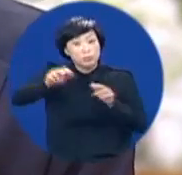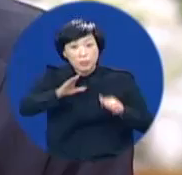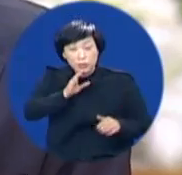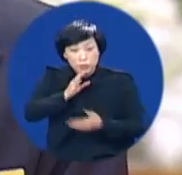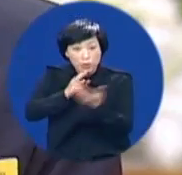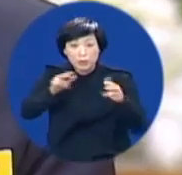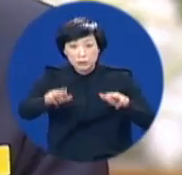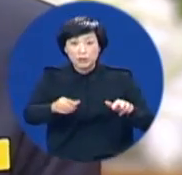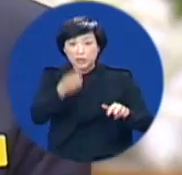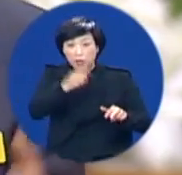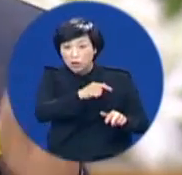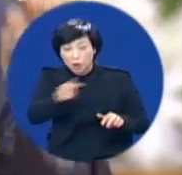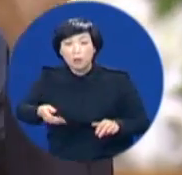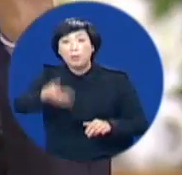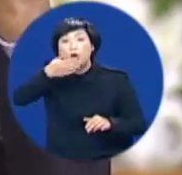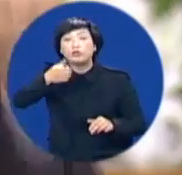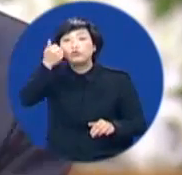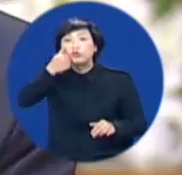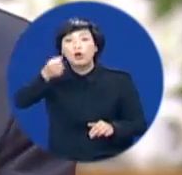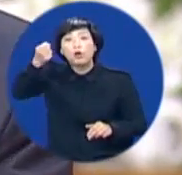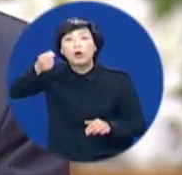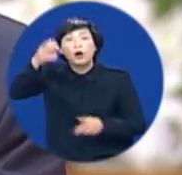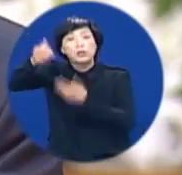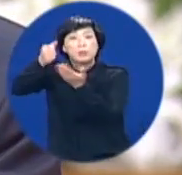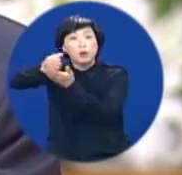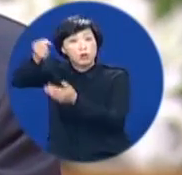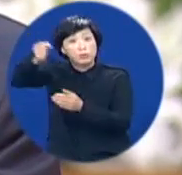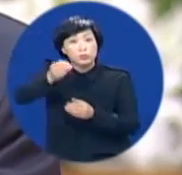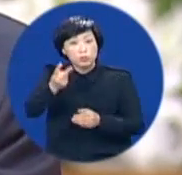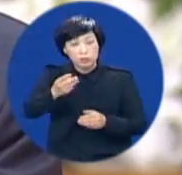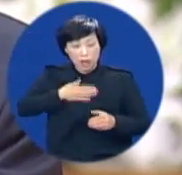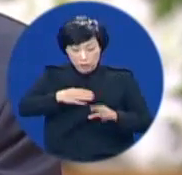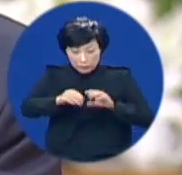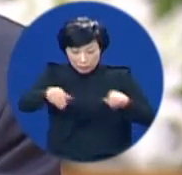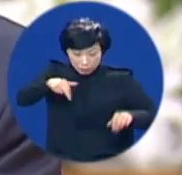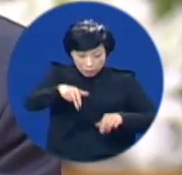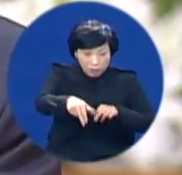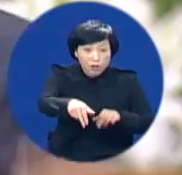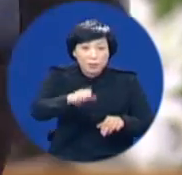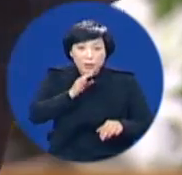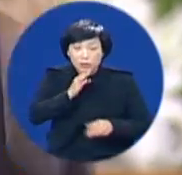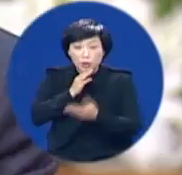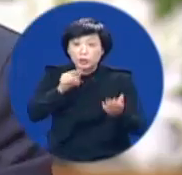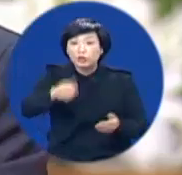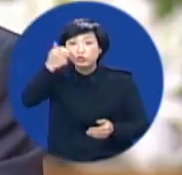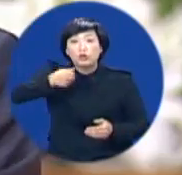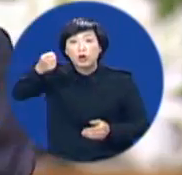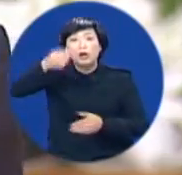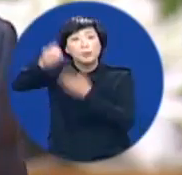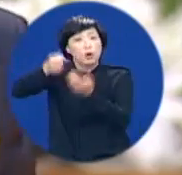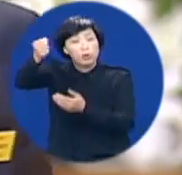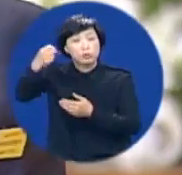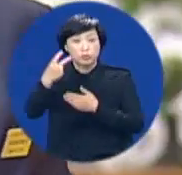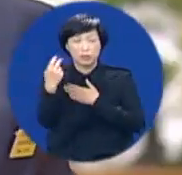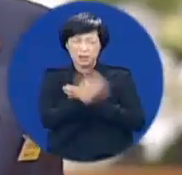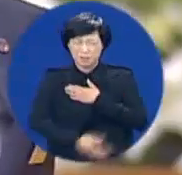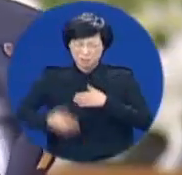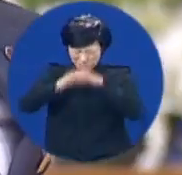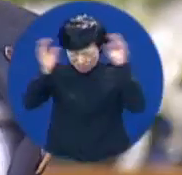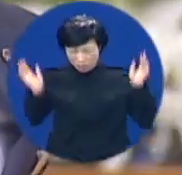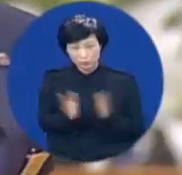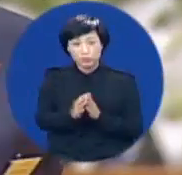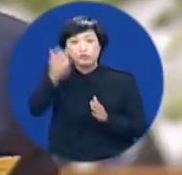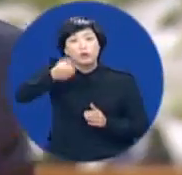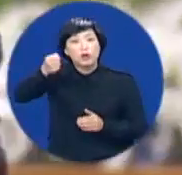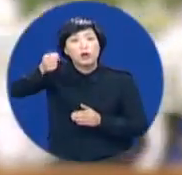하나님 거요. 내가 밟고 있는 땅 하나님 거요. 내 사지배 제목구비 육체가 하나님 겁니다.